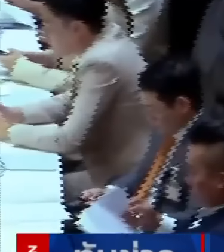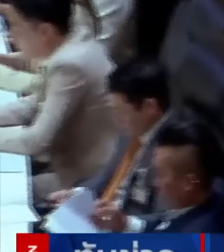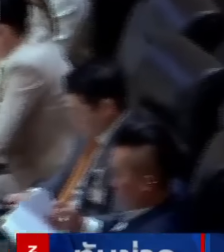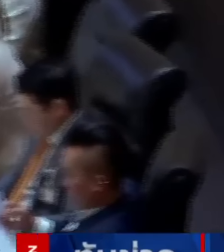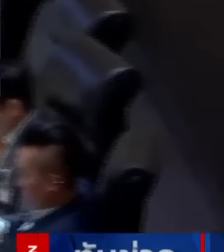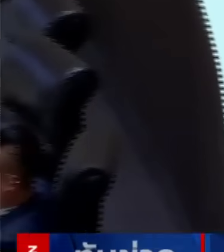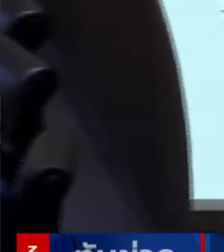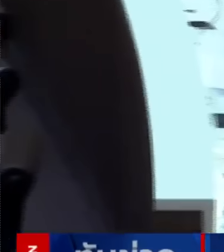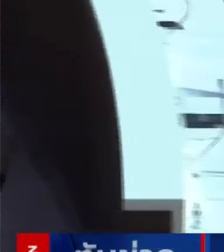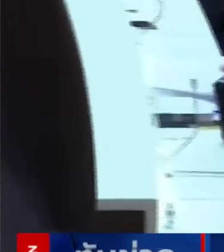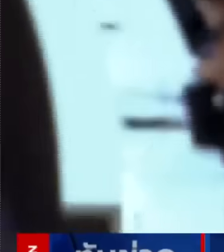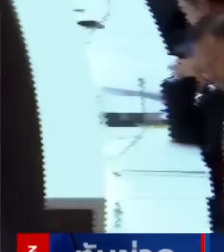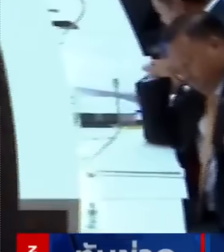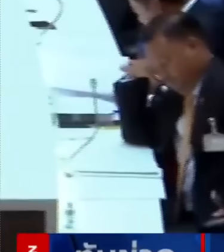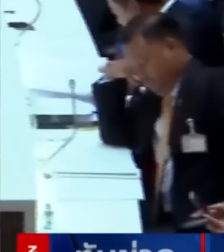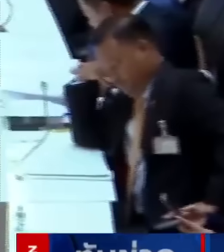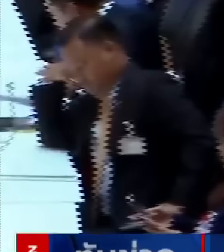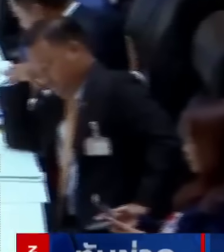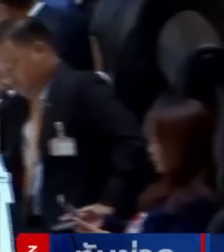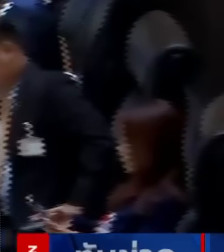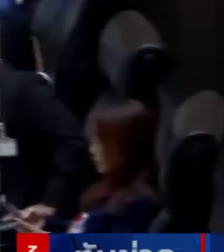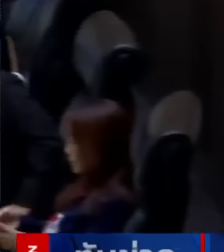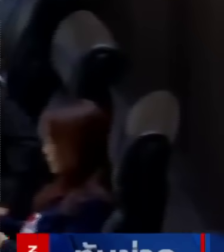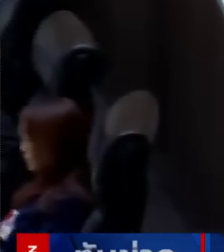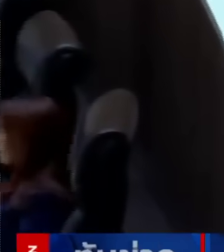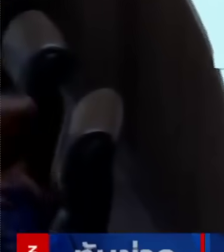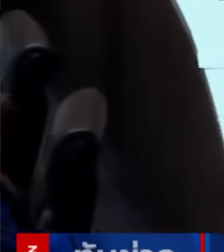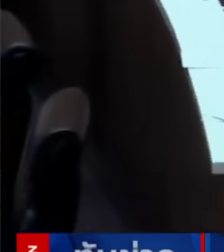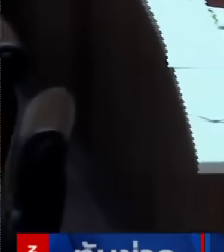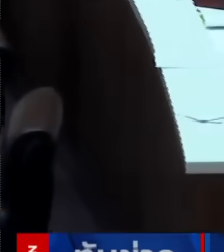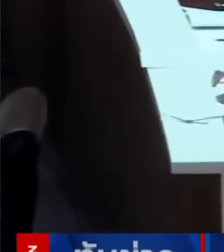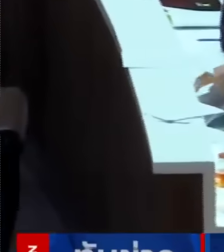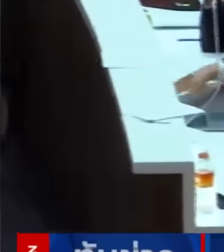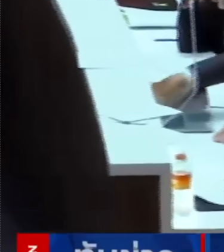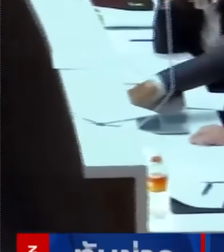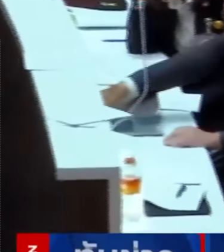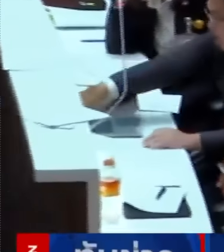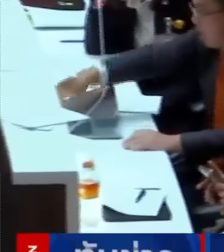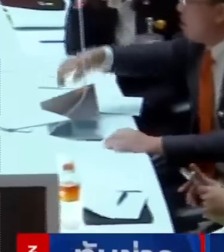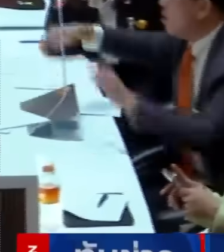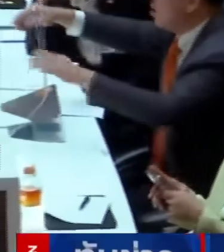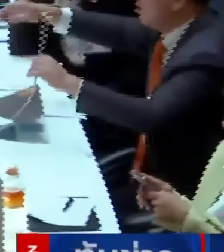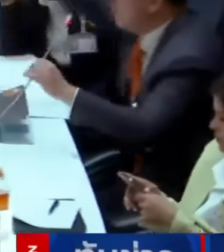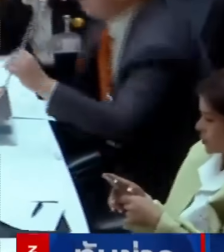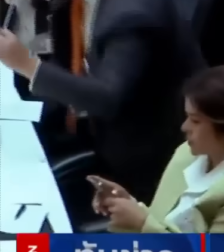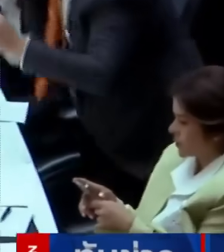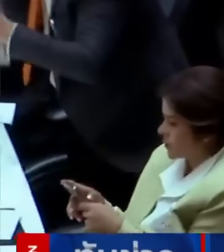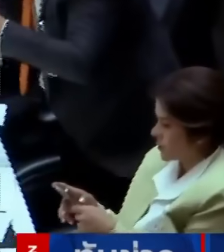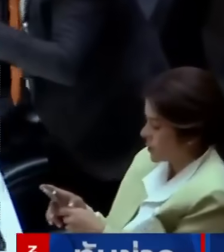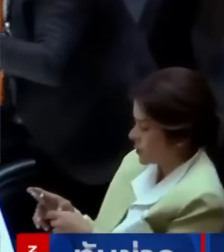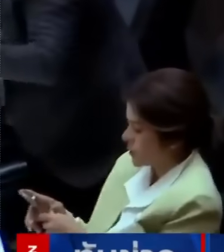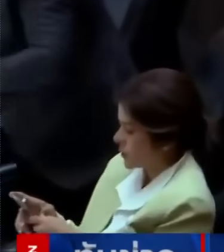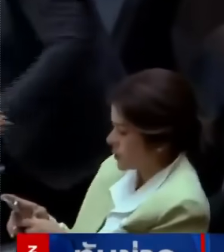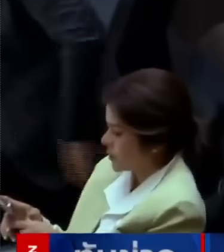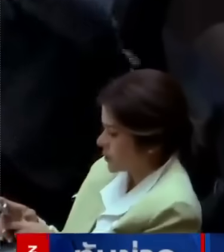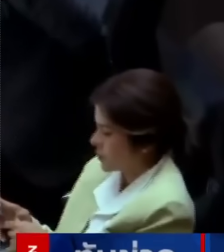แล้วคัดเลือกว่าใครจะเป็นผู้อภิปรายต่อไปเห็นบอกว่าจะมีเรื่องแก้รัฐธรรมนูญด้วยนะคะว่าจะใช้สสรที่มา